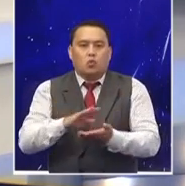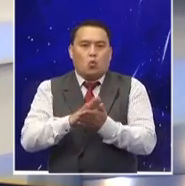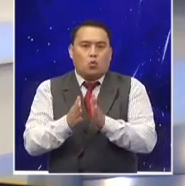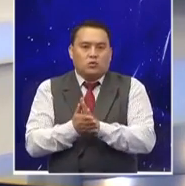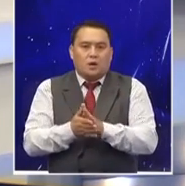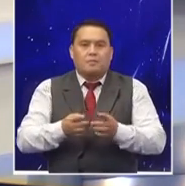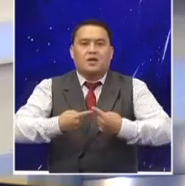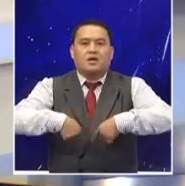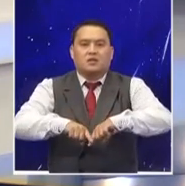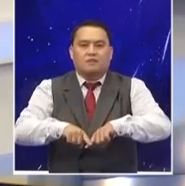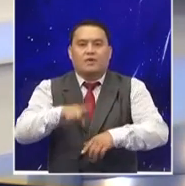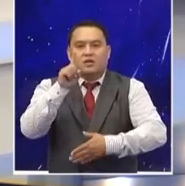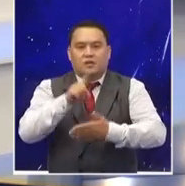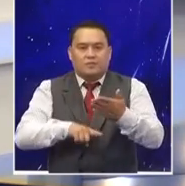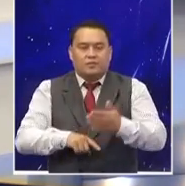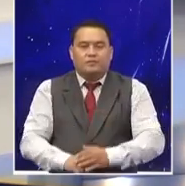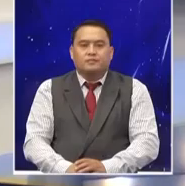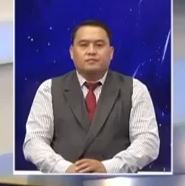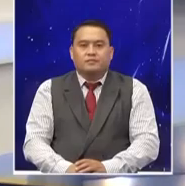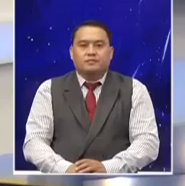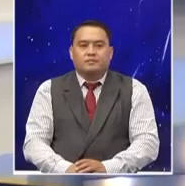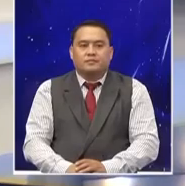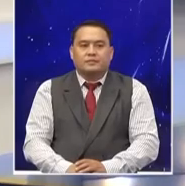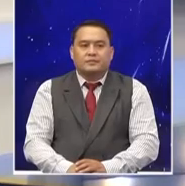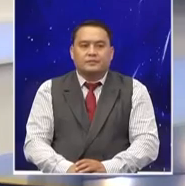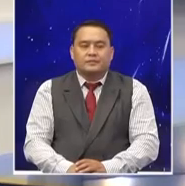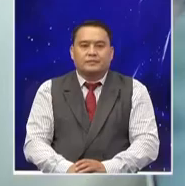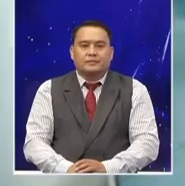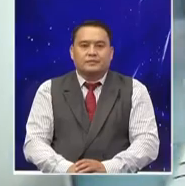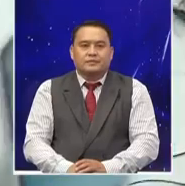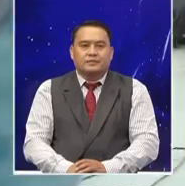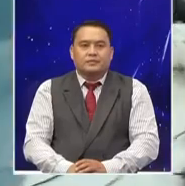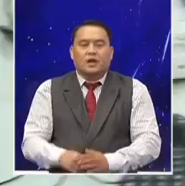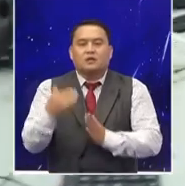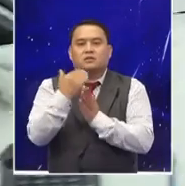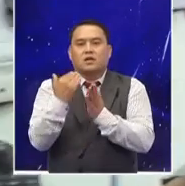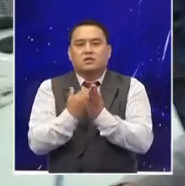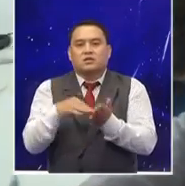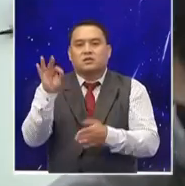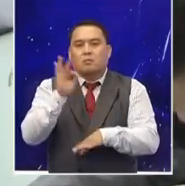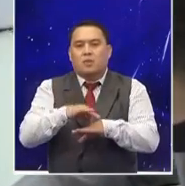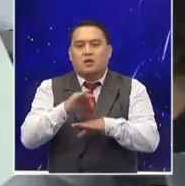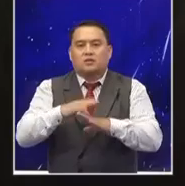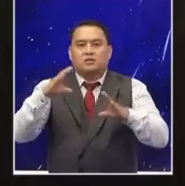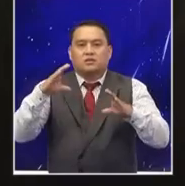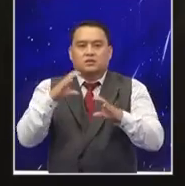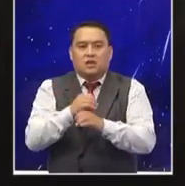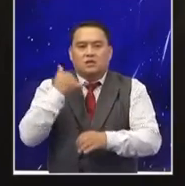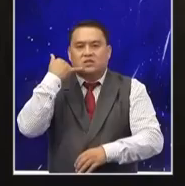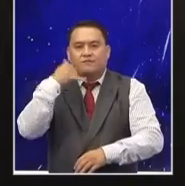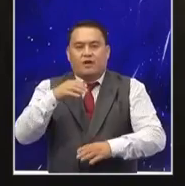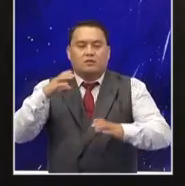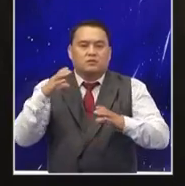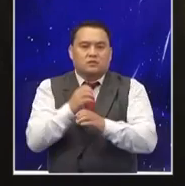для медперсонала и вероятных пациентов на сколь бошан продолжит статистика заболеваемости снижается звонки в скорую